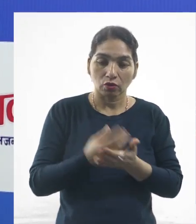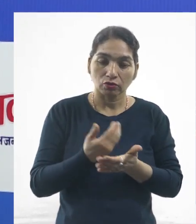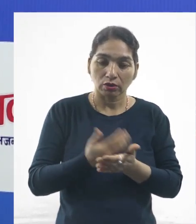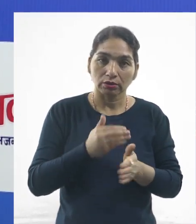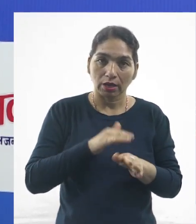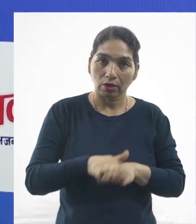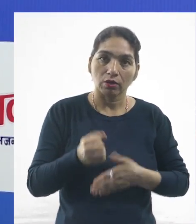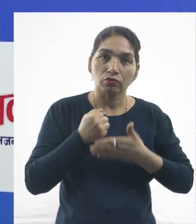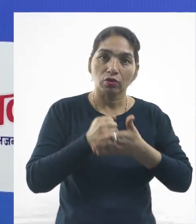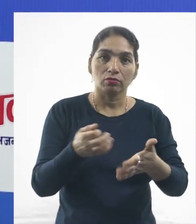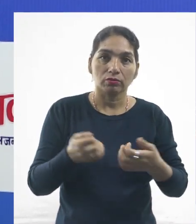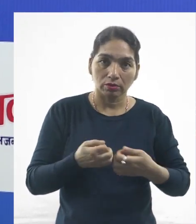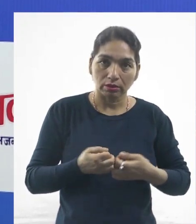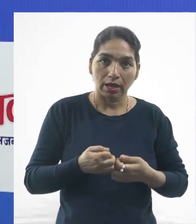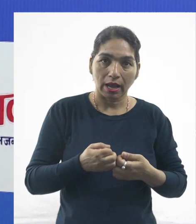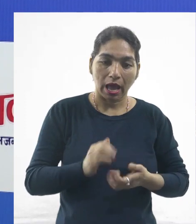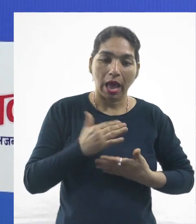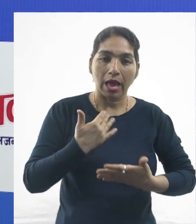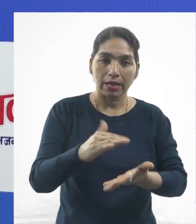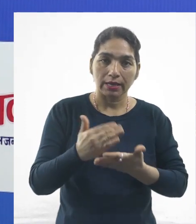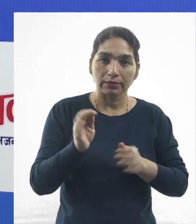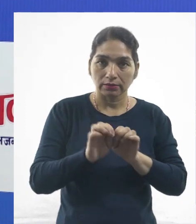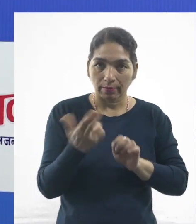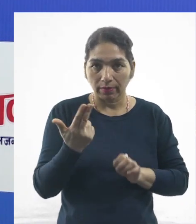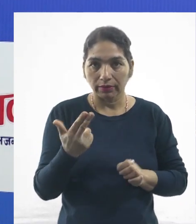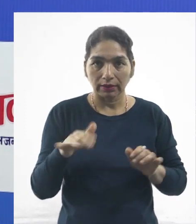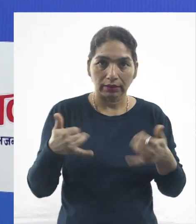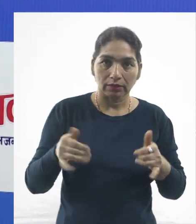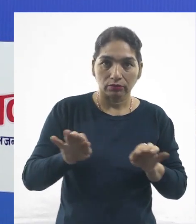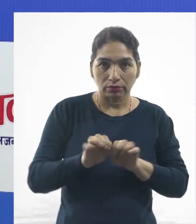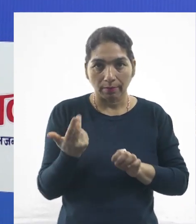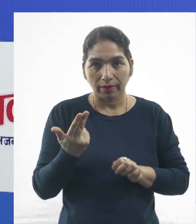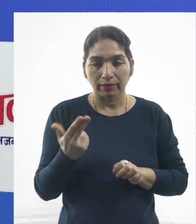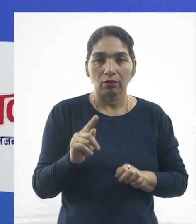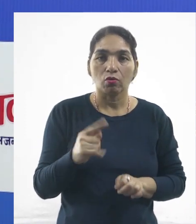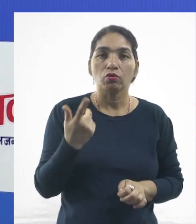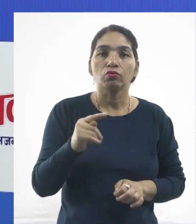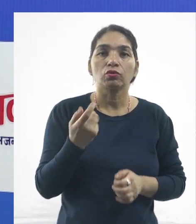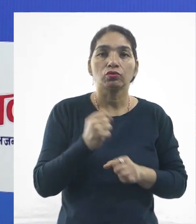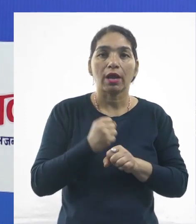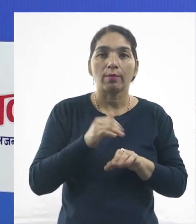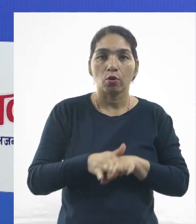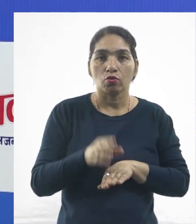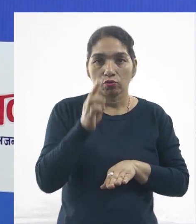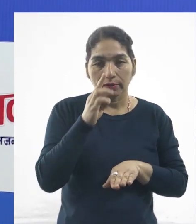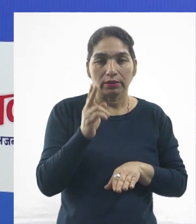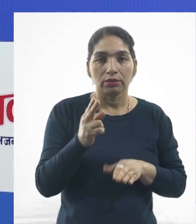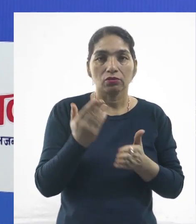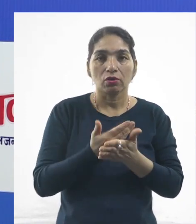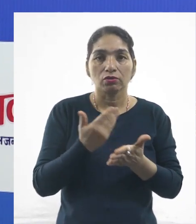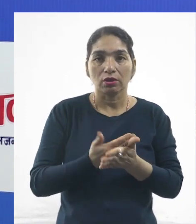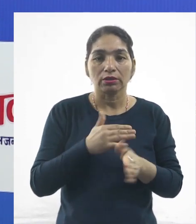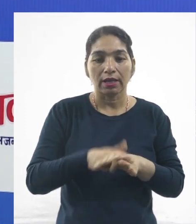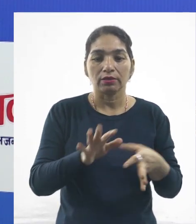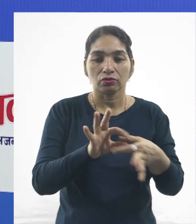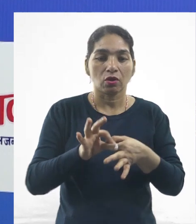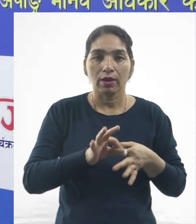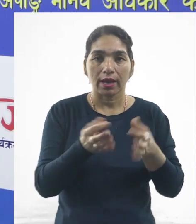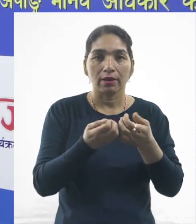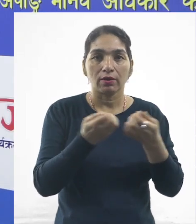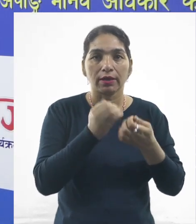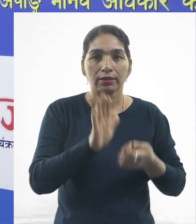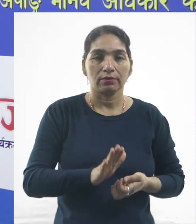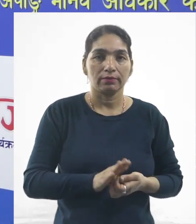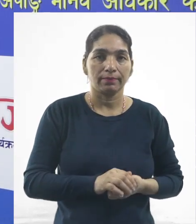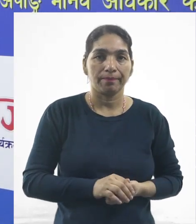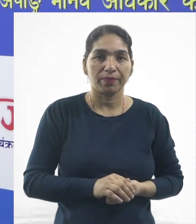गर्दै गर्दाखेरि के आय आर्जन सम्बन्धीका अथवा खेलकुद सम्बन्धीका अथवा कस्तो कस्तो कामहरूमा ती सङ्घ संस्थाहरूले यहाँहरूसँग सहकार्य गरेर काम गरिरहेका छन् हामीले